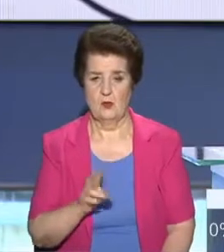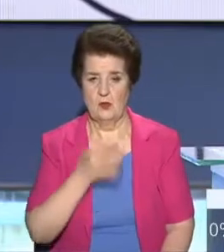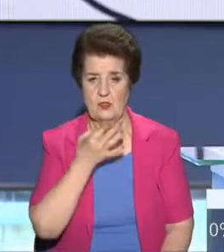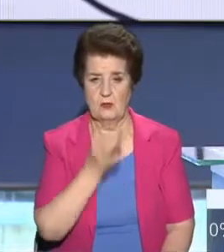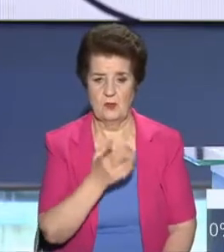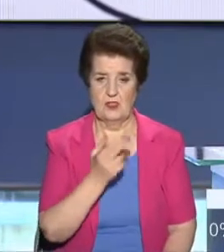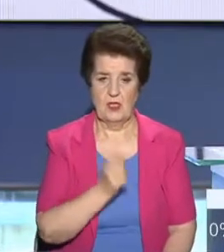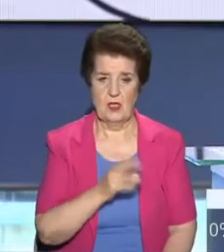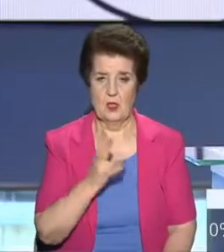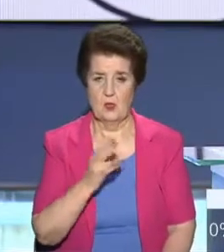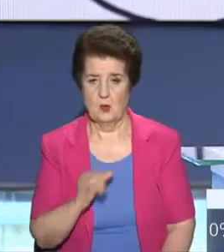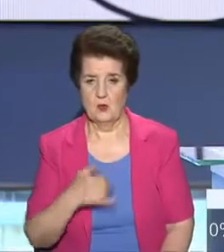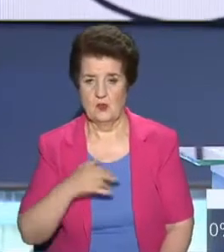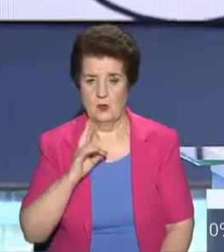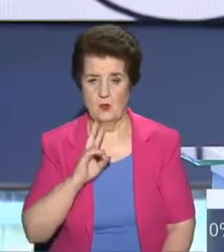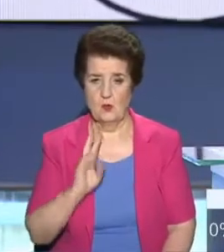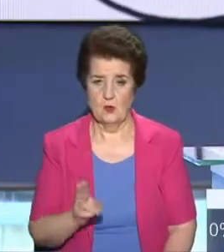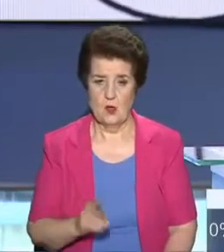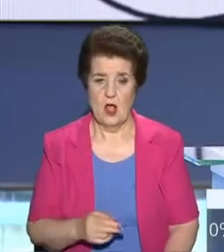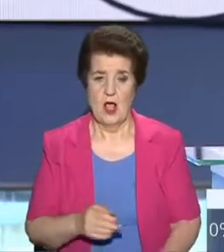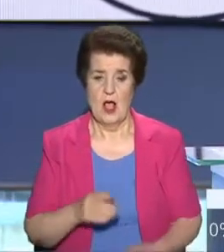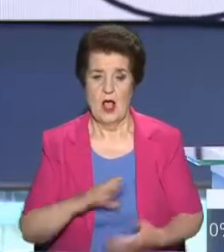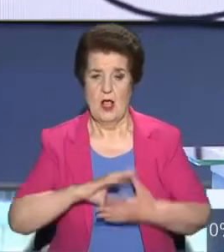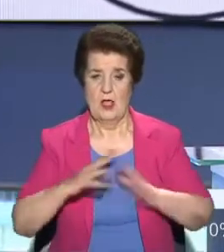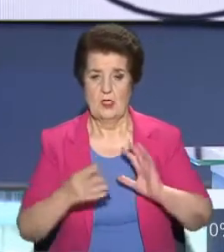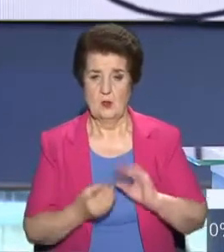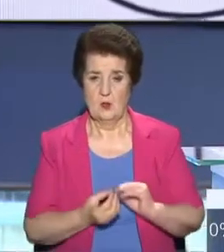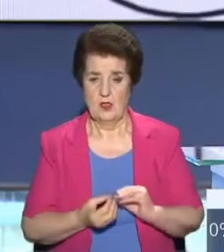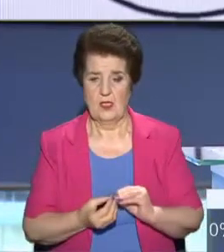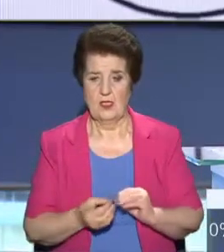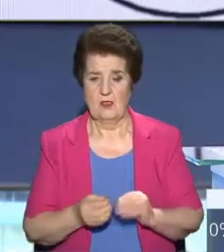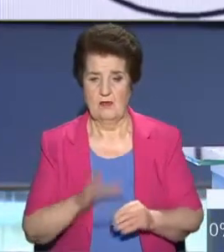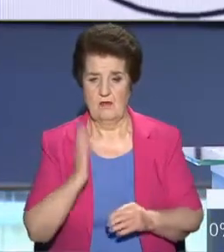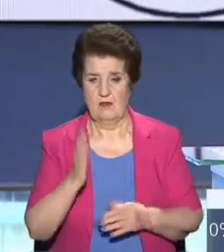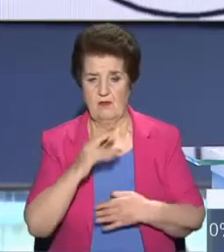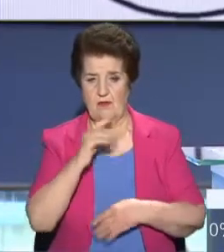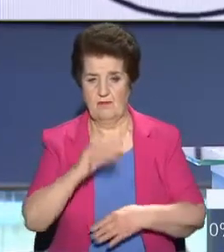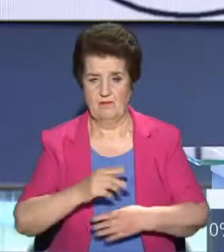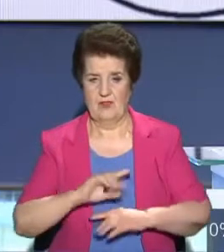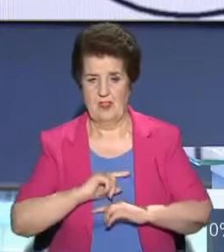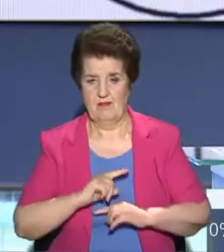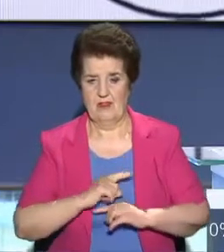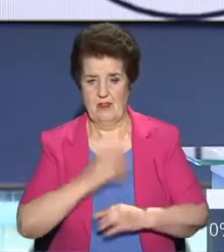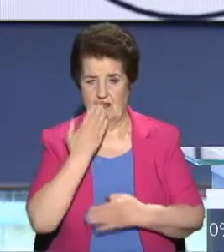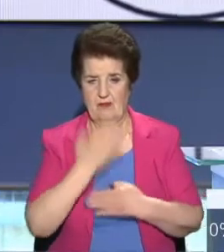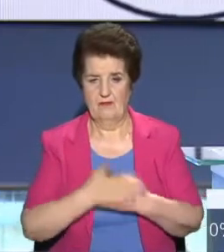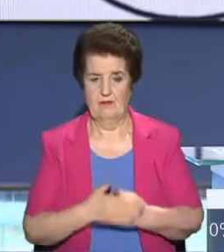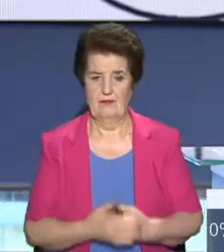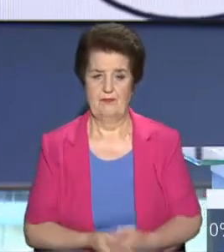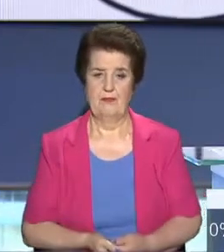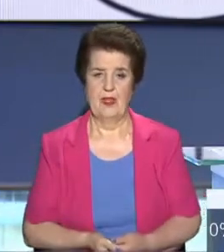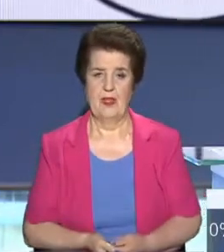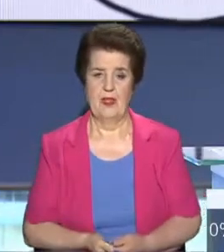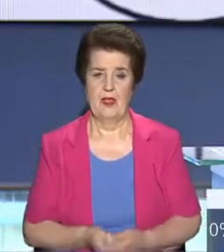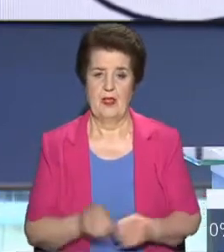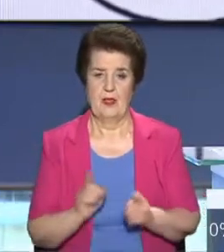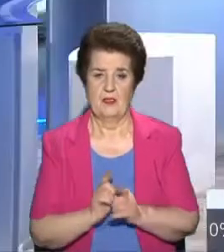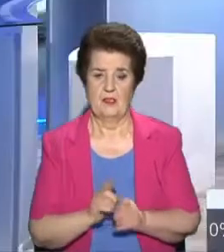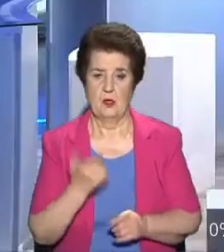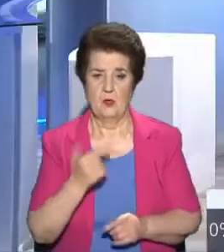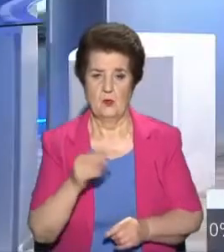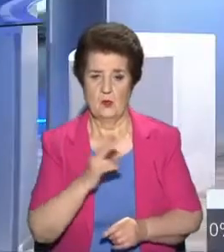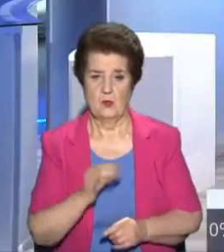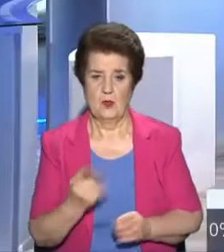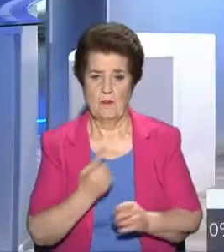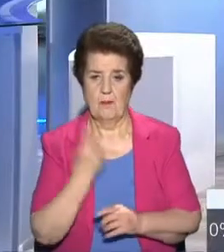prin da nu Sau nu știu rezultatele televot timpului le vom afla spre finalul emisiunii Așadar doamna Guțu